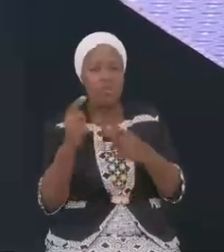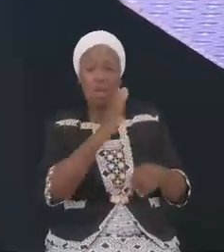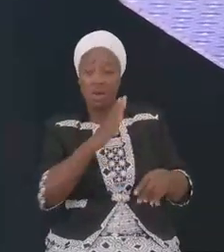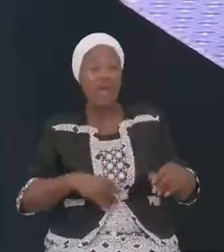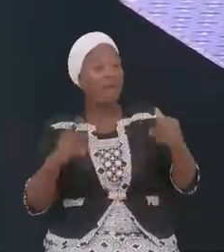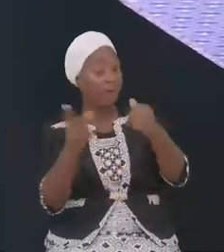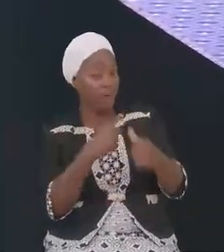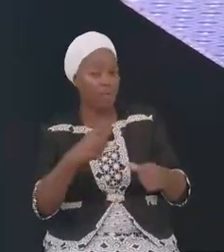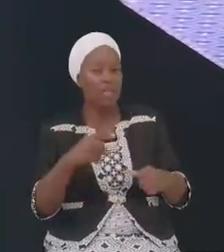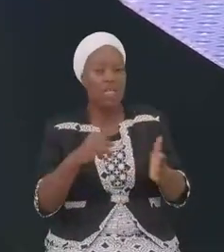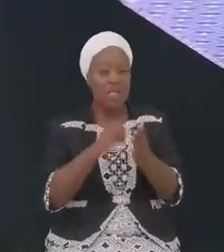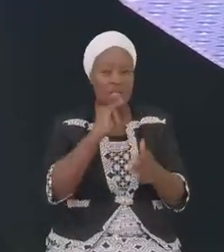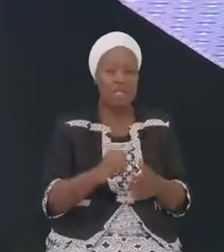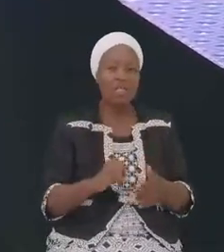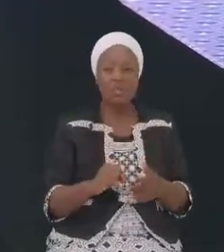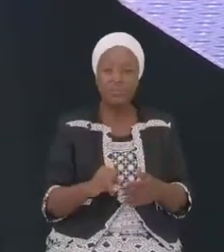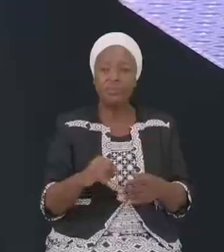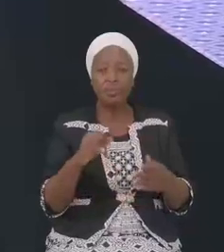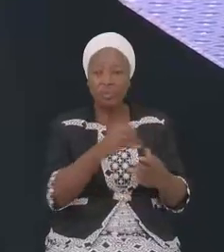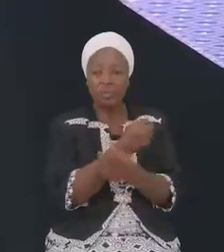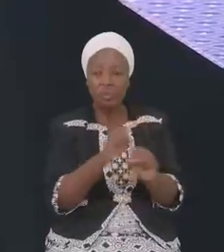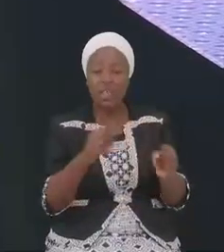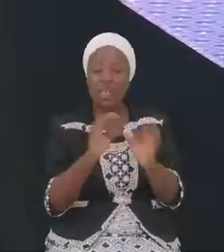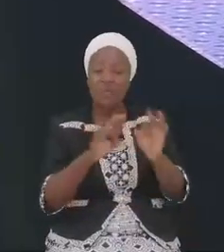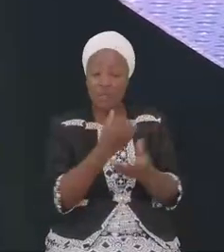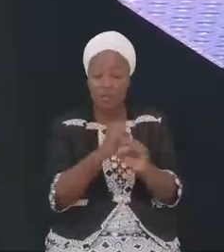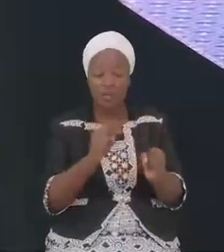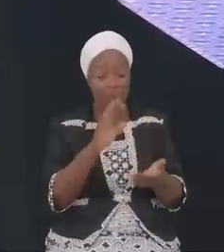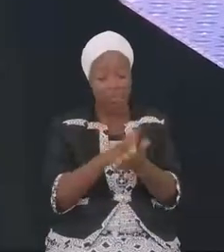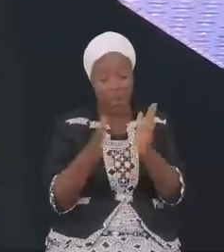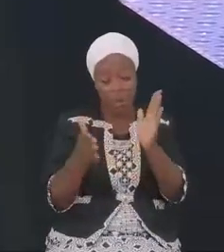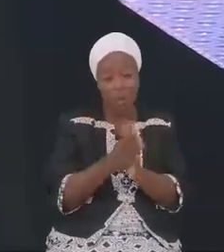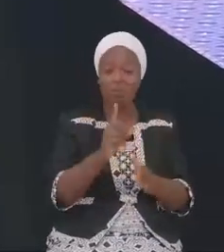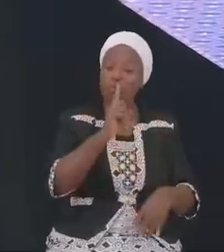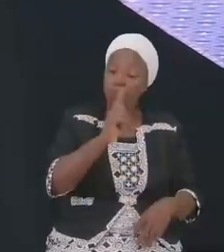Le salut devient la réalité dans ta vie. C'est après cela